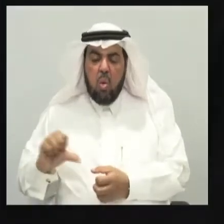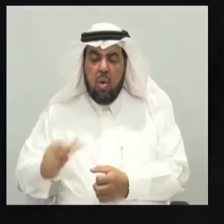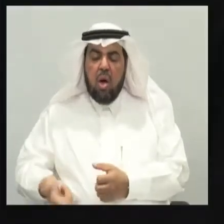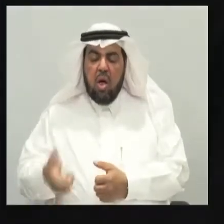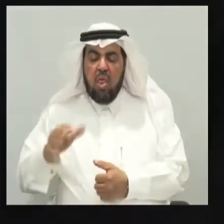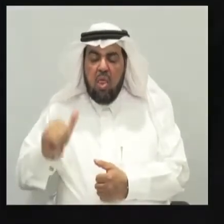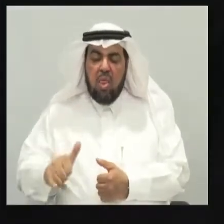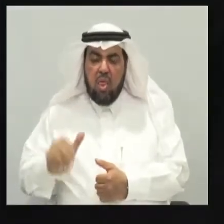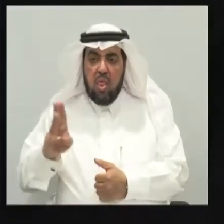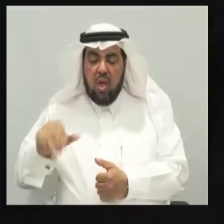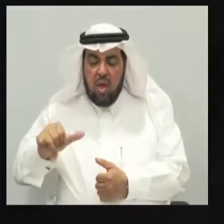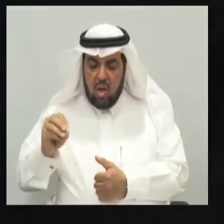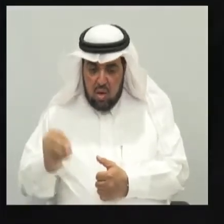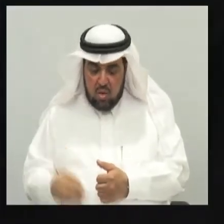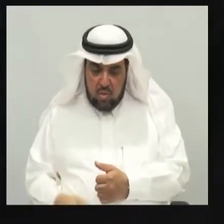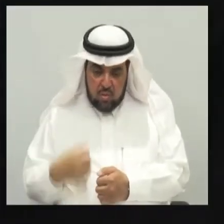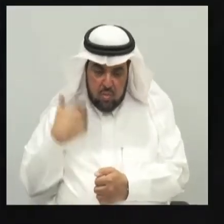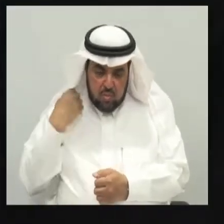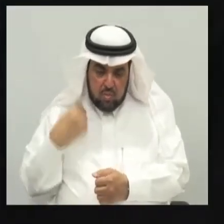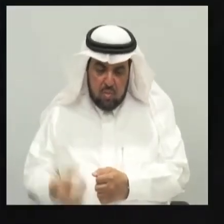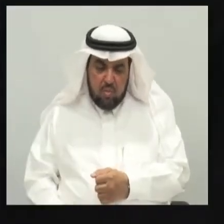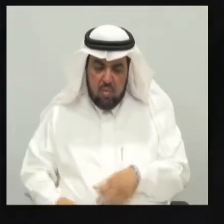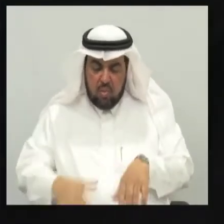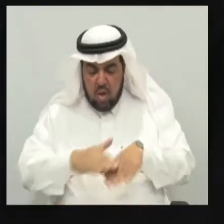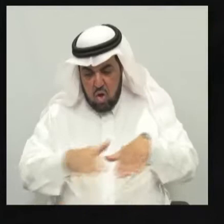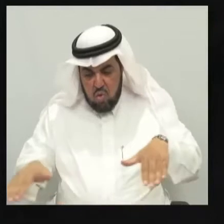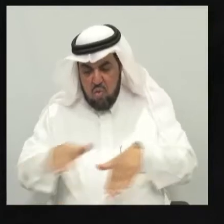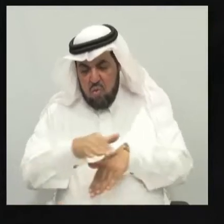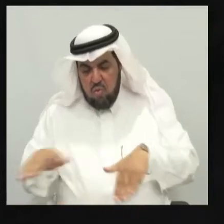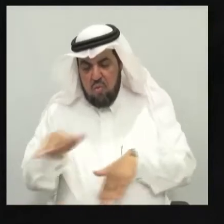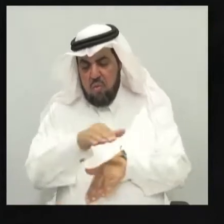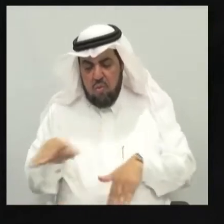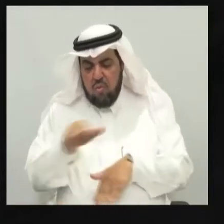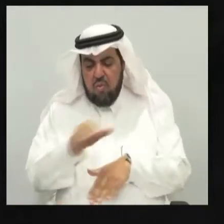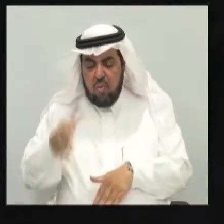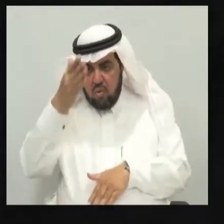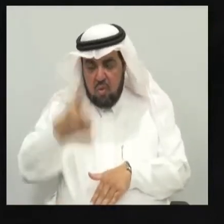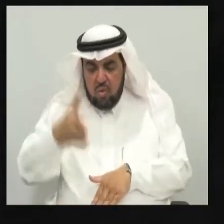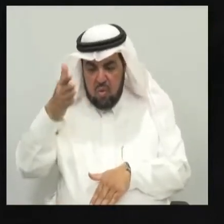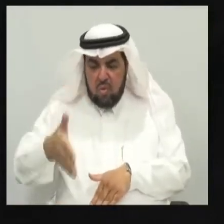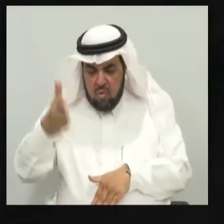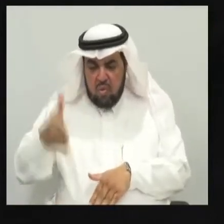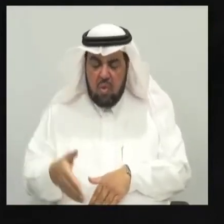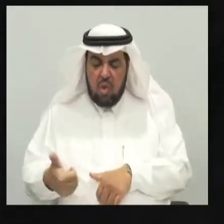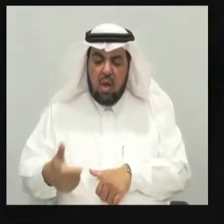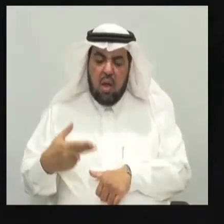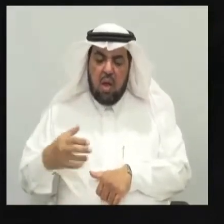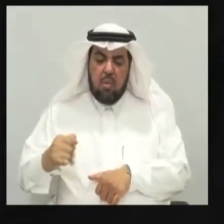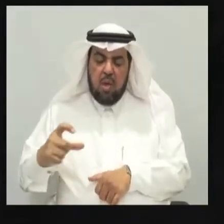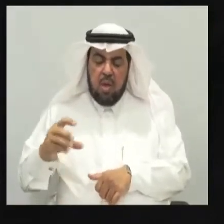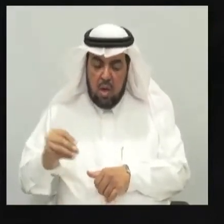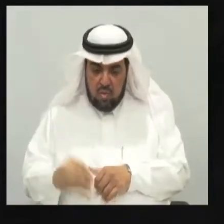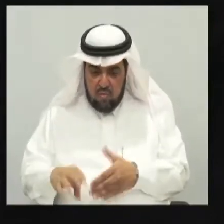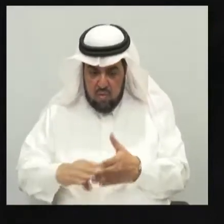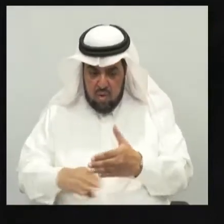بينما خلال الصفوف الأفقية التي تطلق عليها أعمدة، ما الذي يحدث؟ هناك ترتيب،